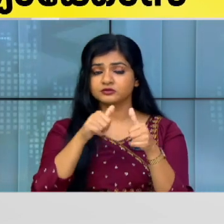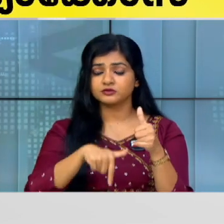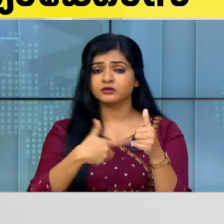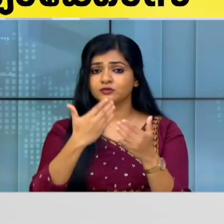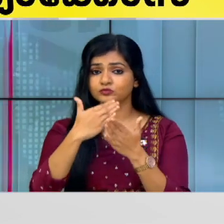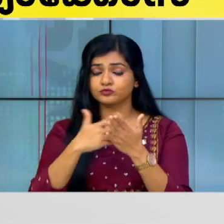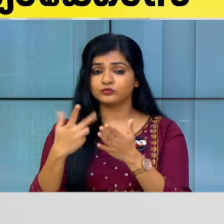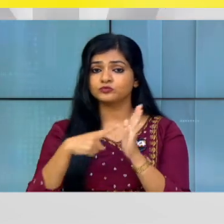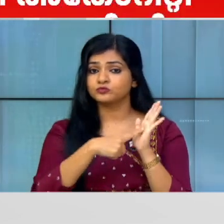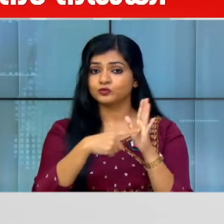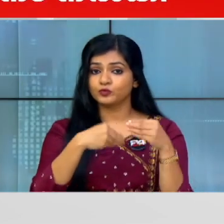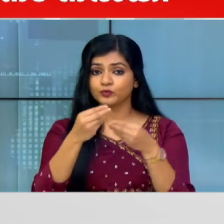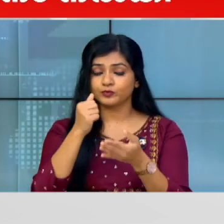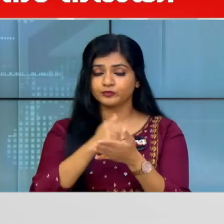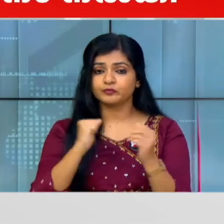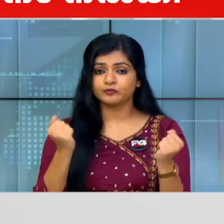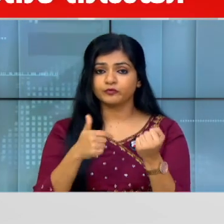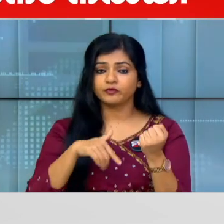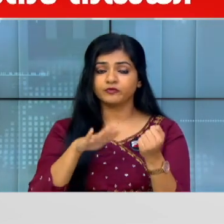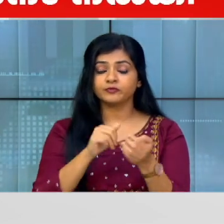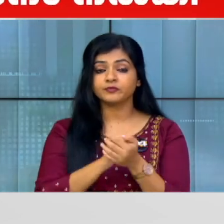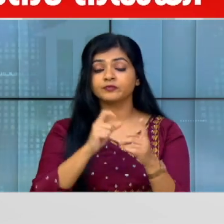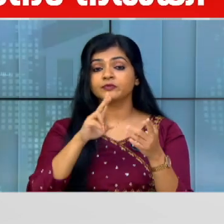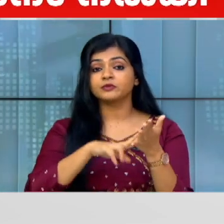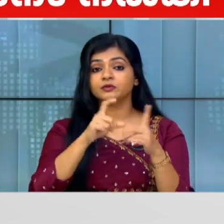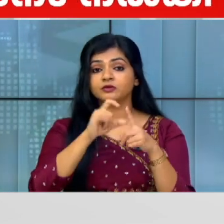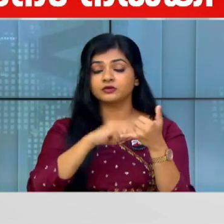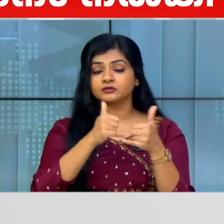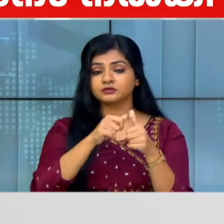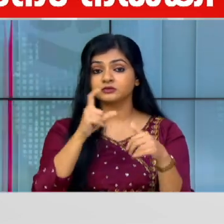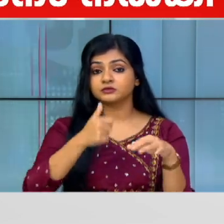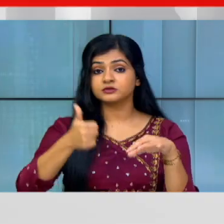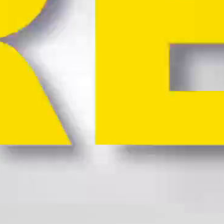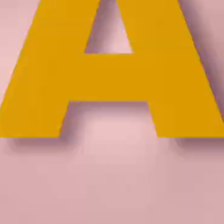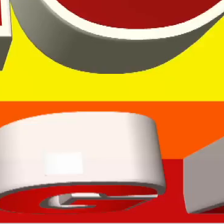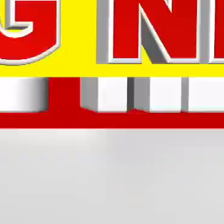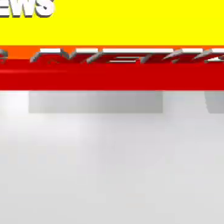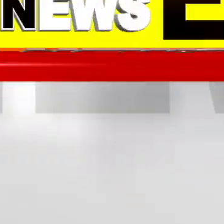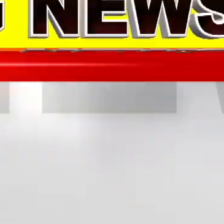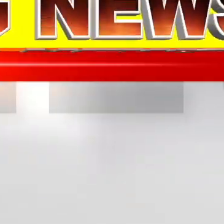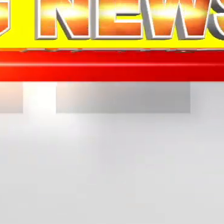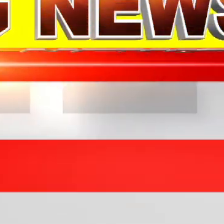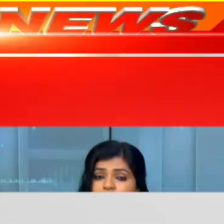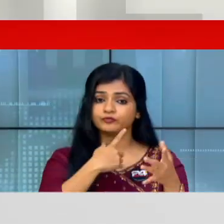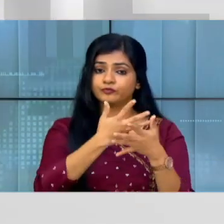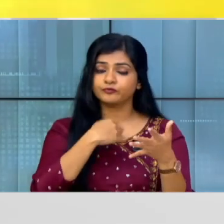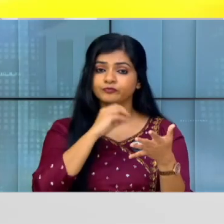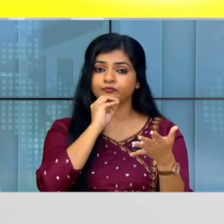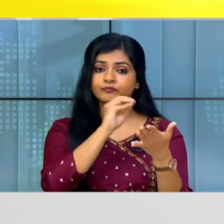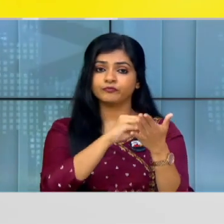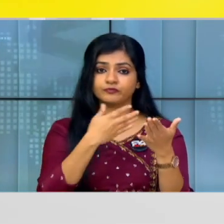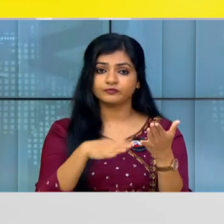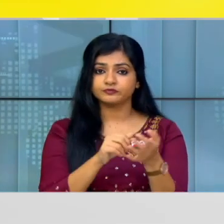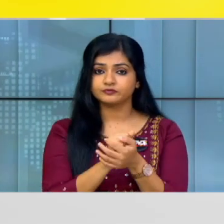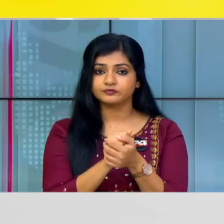കാര്യങ്ങൾ കൊണ്ടുവരാനാണ് ശ്രമിച്ചിട്ടുള്ളത്. NDSAയുടെ ചെയർമാൻ ശ്രീ അനിൽ ജെയിൻ അദ്ദേഹത്തെ നേരിട്ട് കണ്ട് ഈ കാര്യങ്ങൾ ബോധ്യപ്പെടുത്തി.